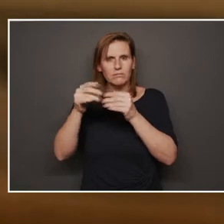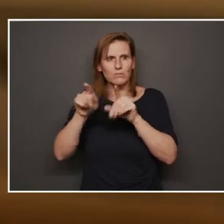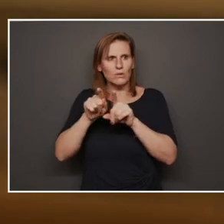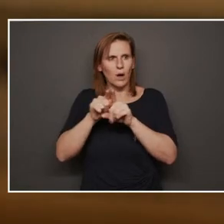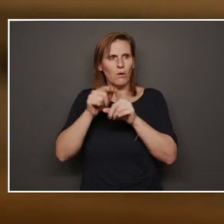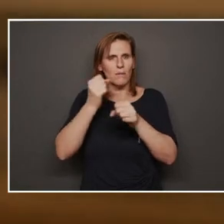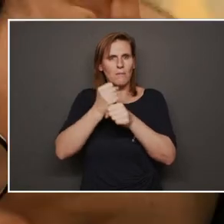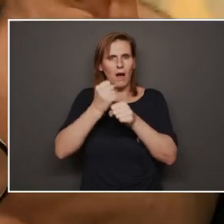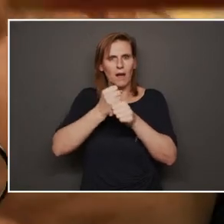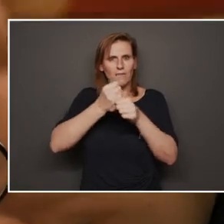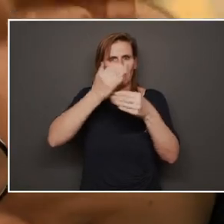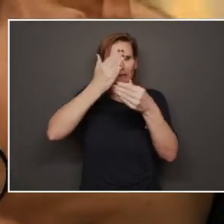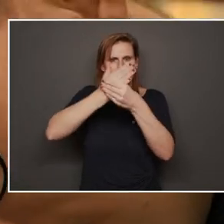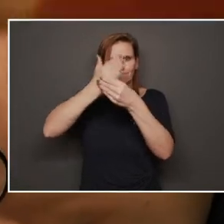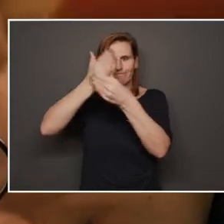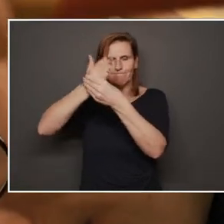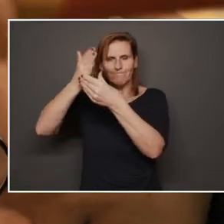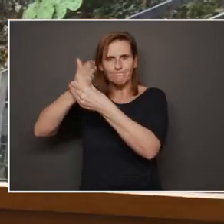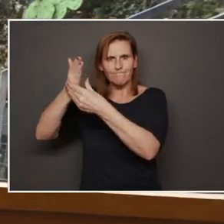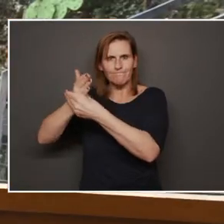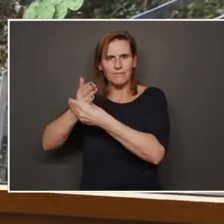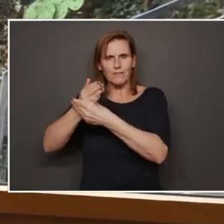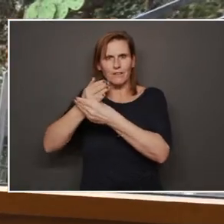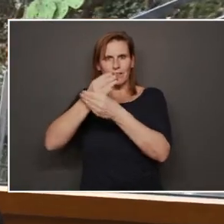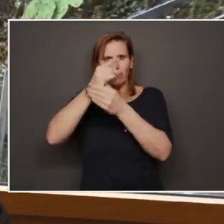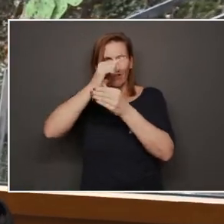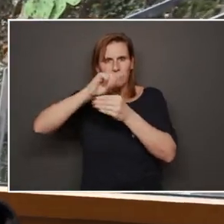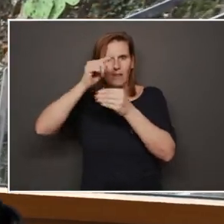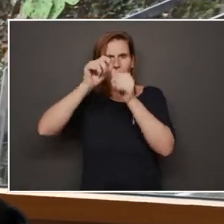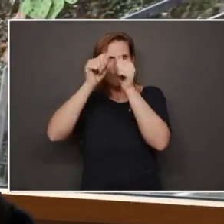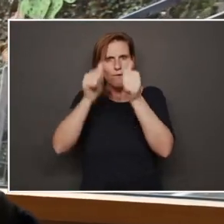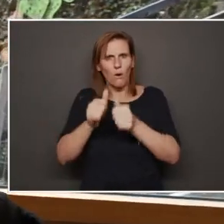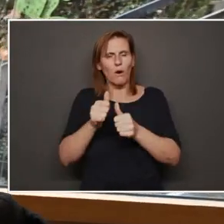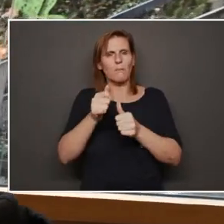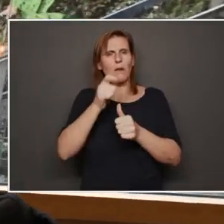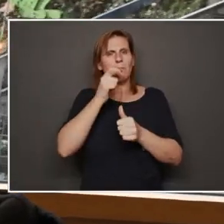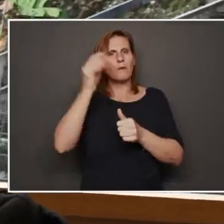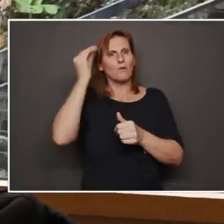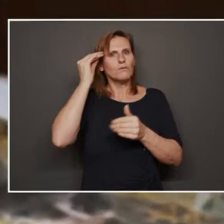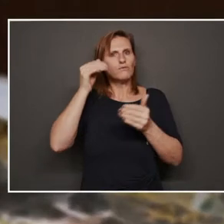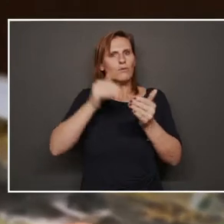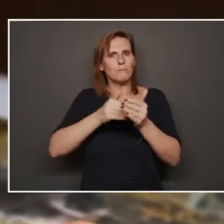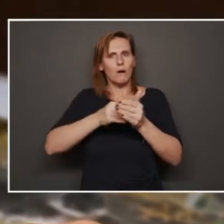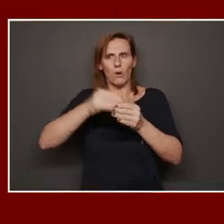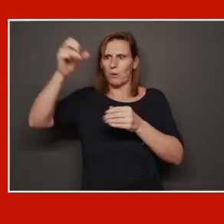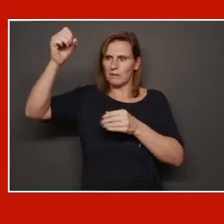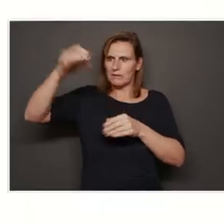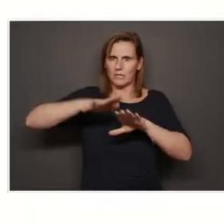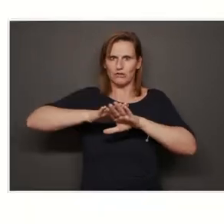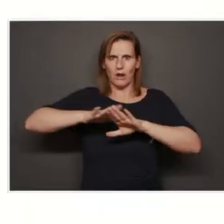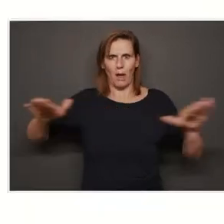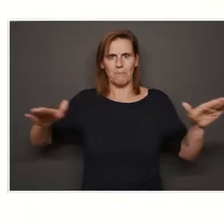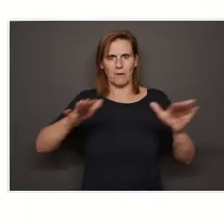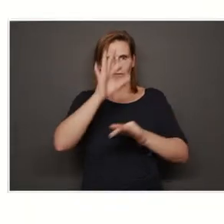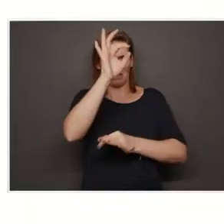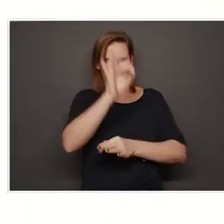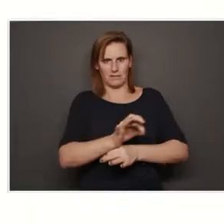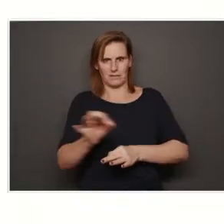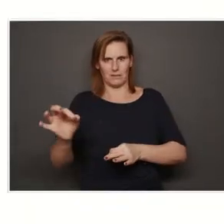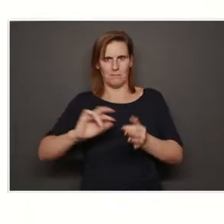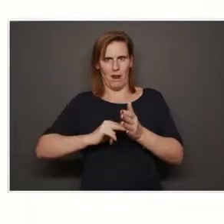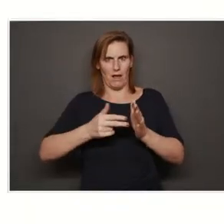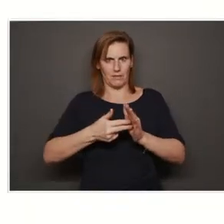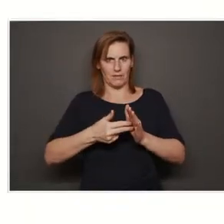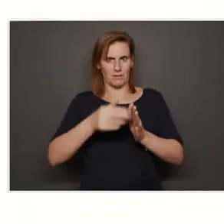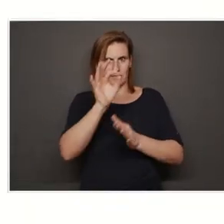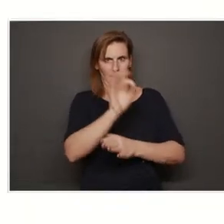zum Schneiden von den Zinken. In der Berufsschule brauche ich die Tischlampe zum Gezeichnen. Wenn